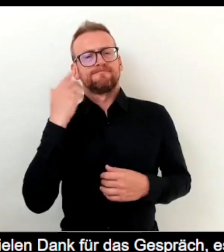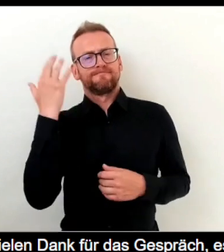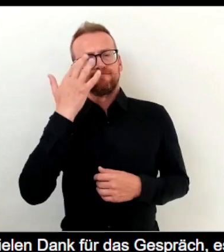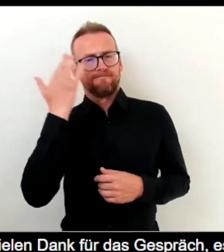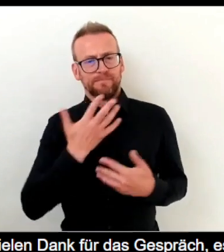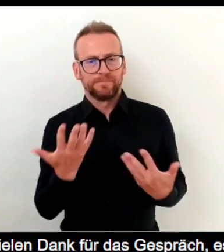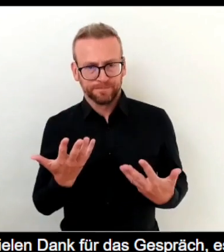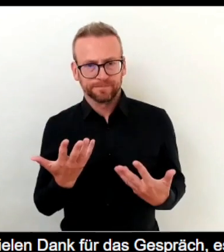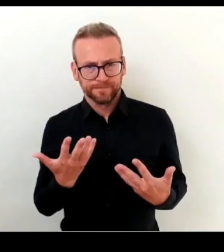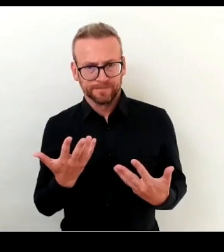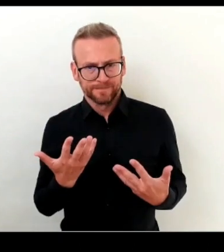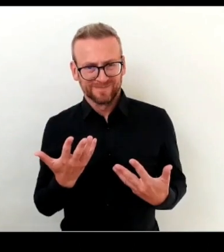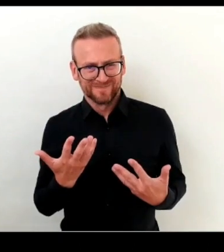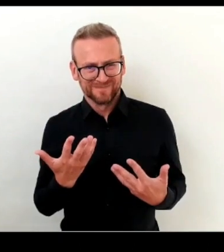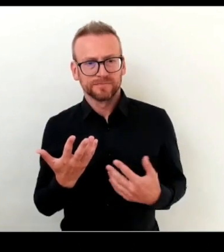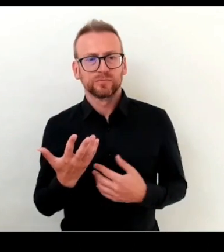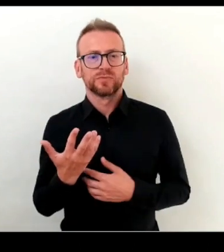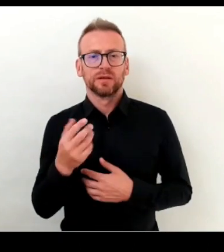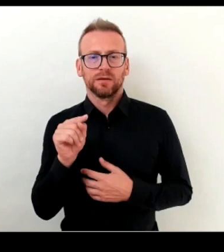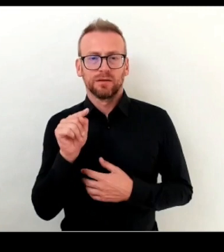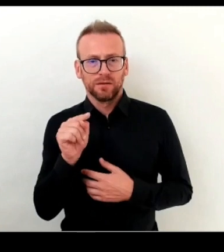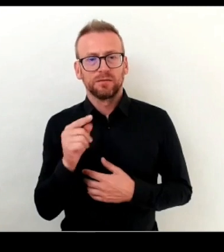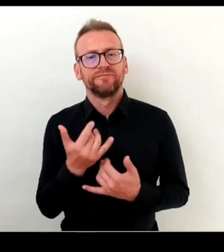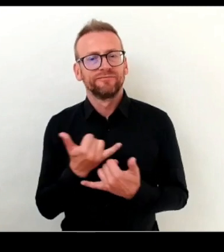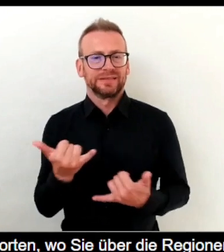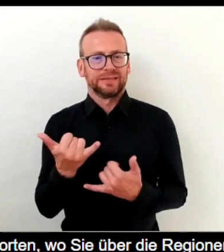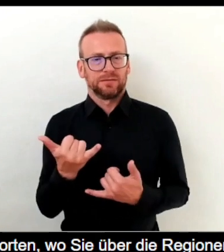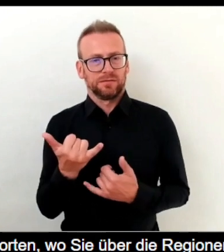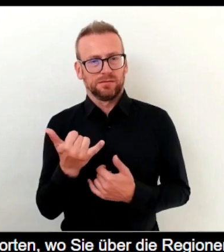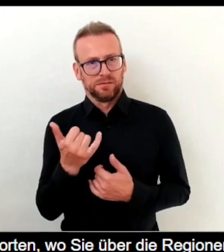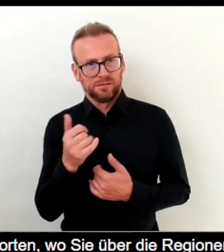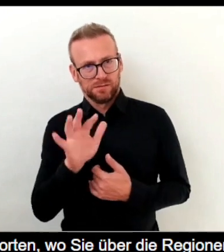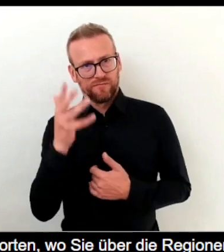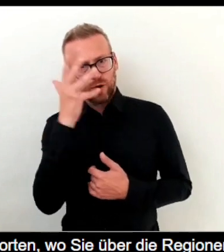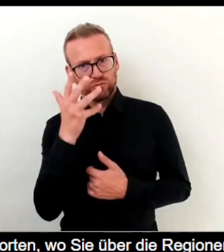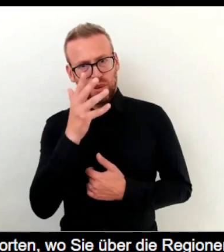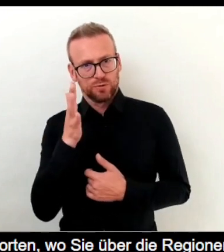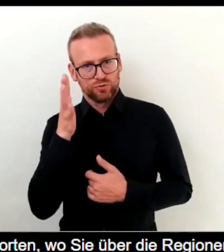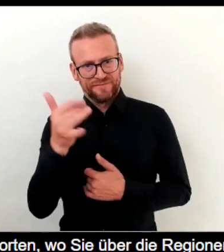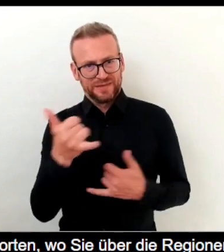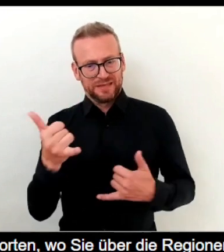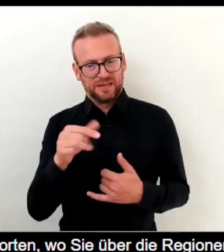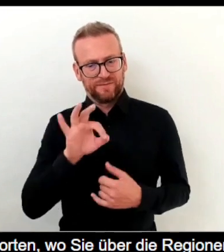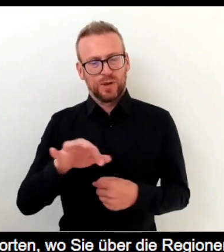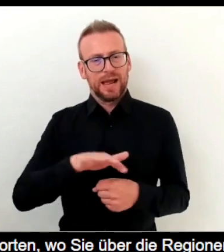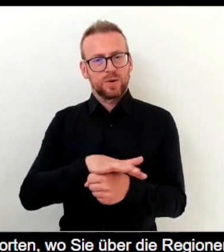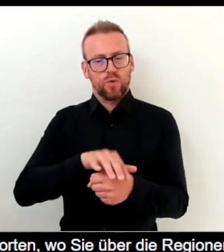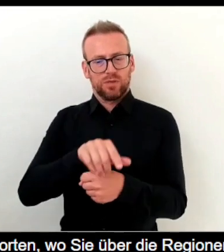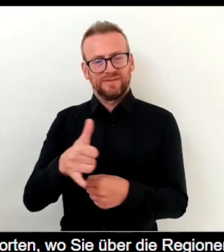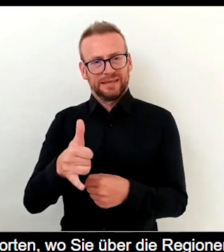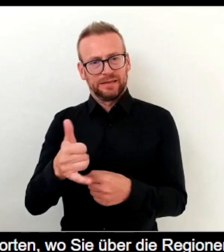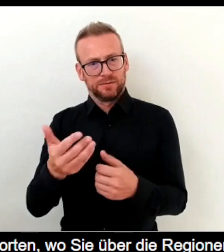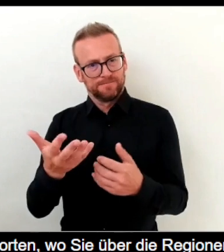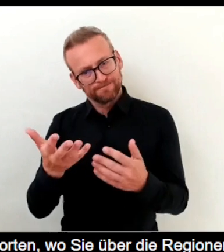Bayerische Staatsregierung ist in einem sehr engen und regen Austausch mit uns. Und das ist uns ganz wichtig. Denn wir brauchen ja